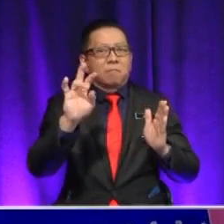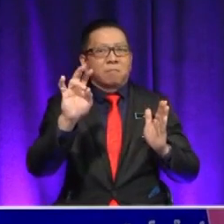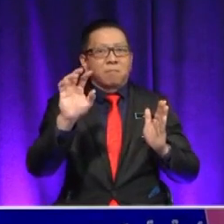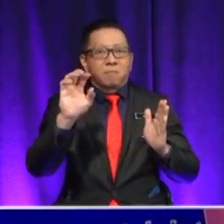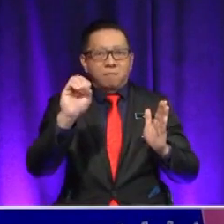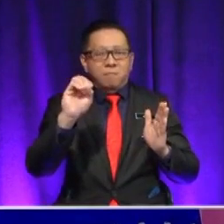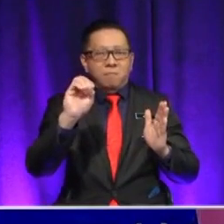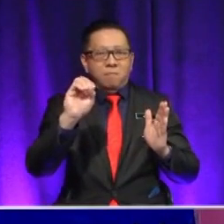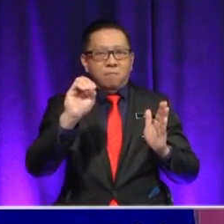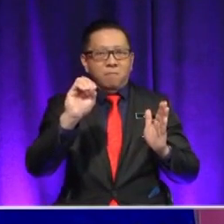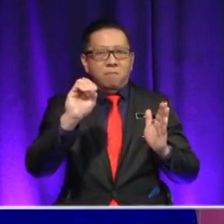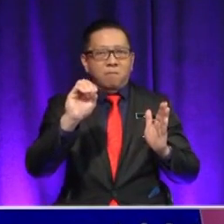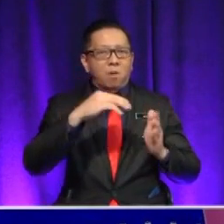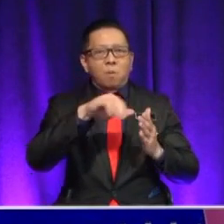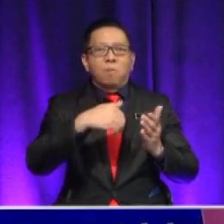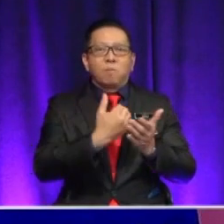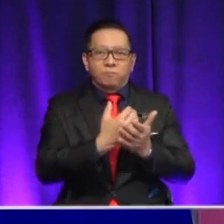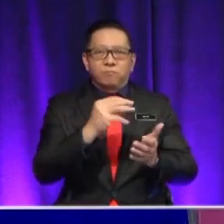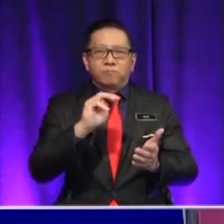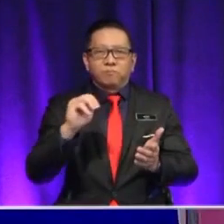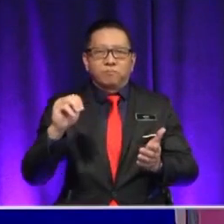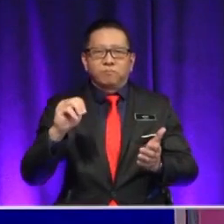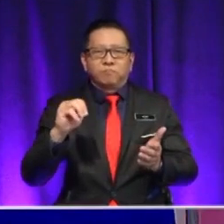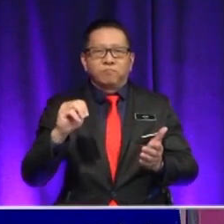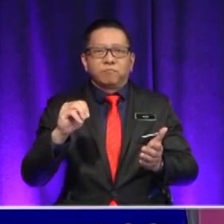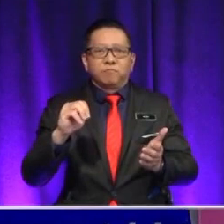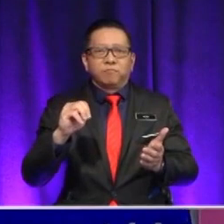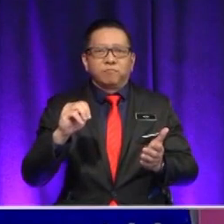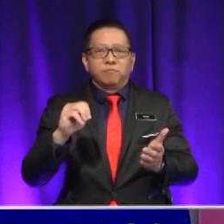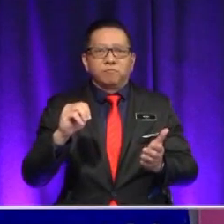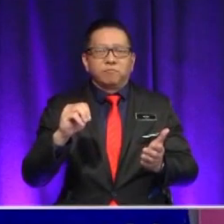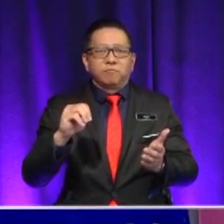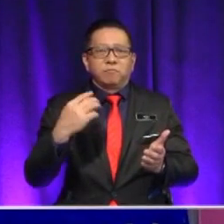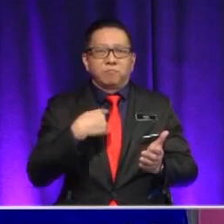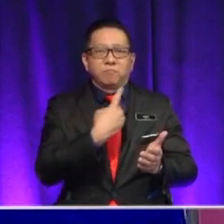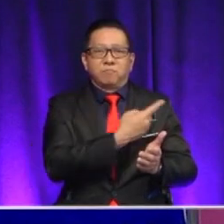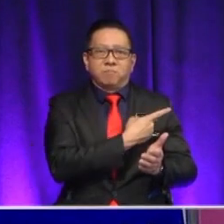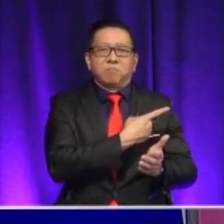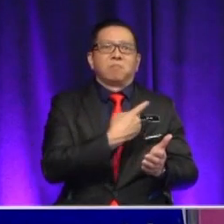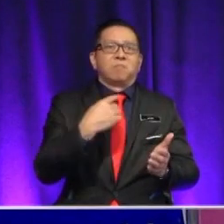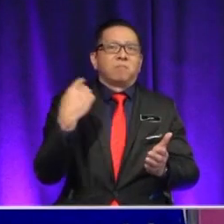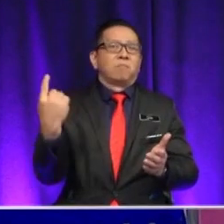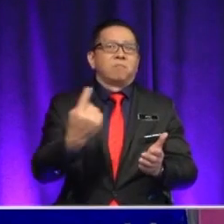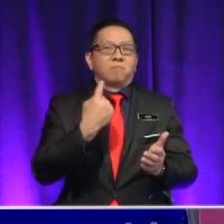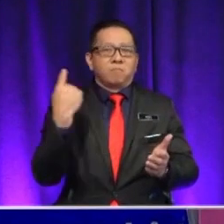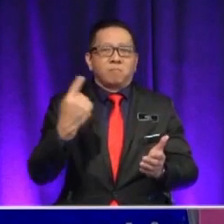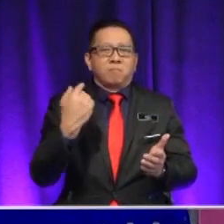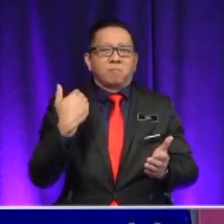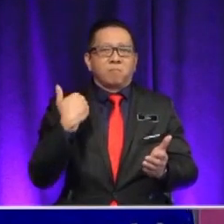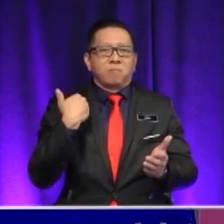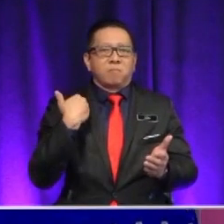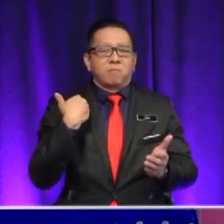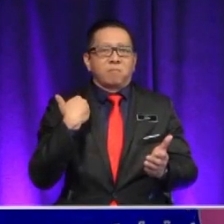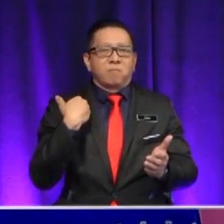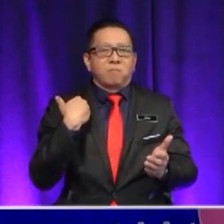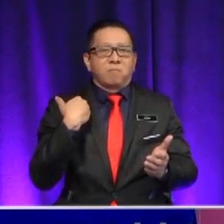kerana rata-rata murid, prinsip ni kita ingat. Macam Mira apa, kita sentiasa berada di bibir mulut kita. Betul.